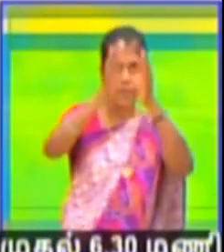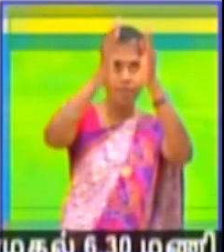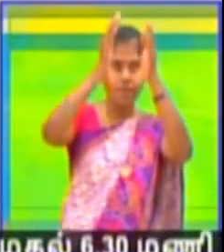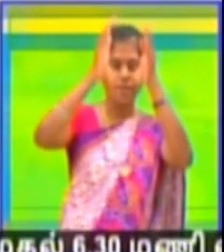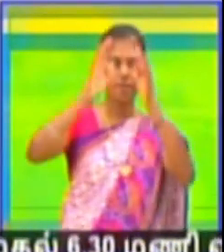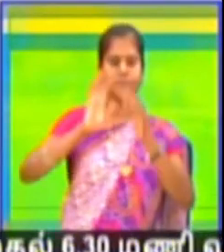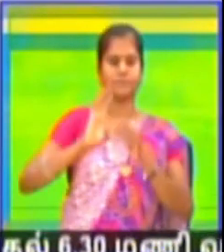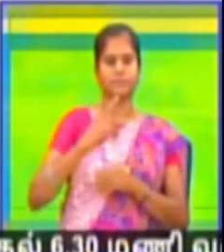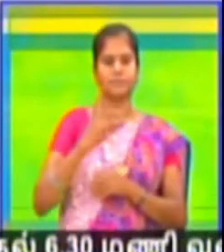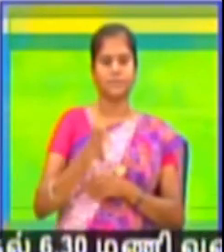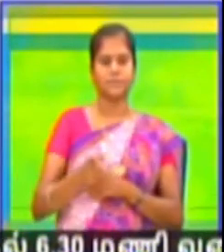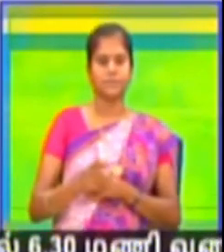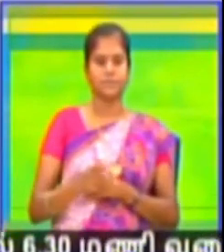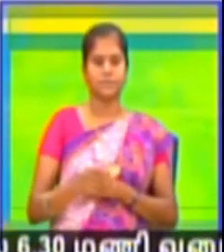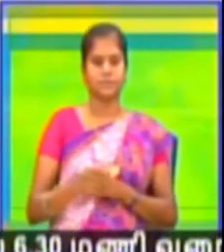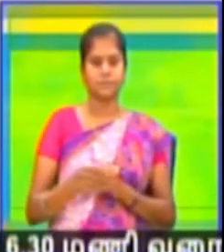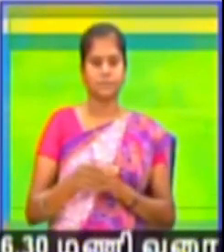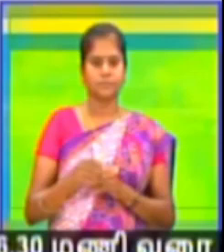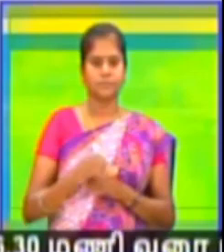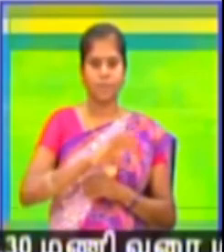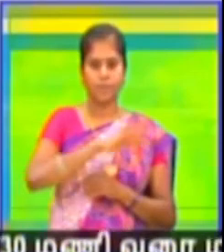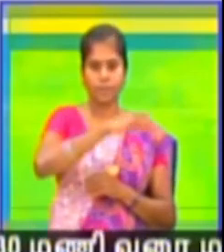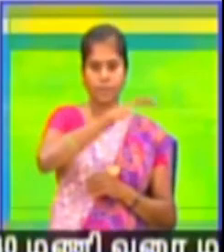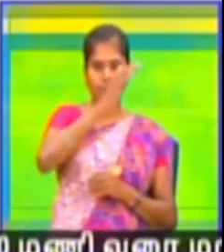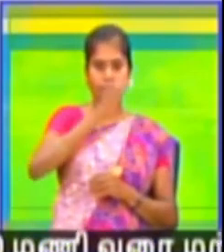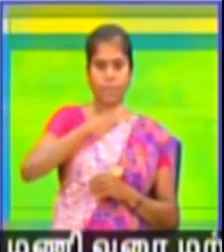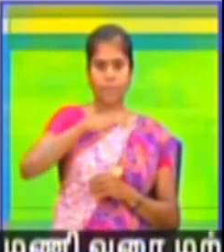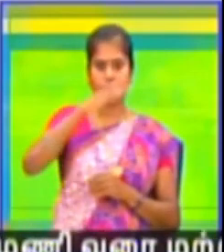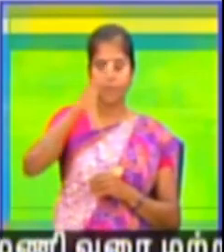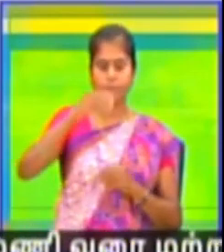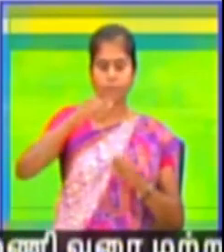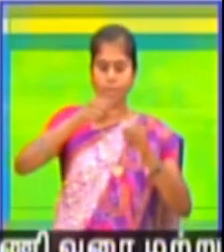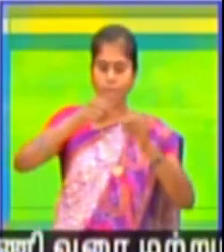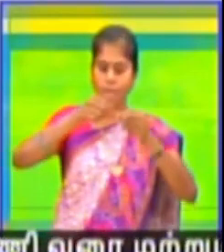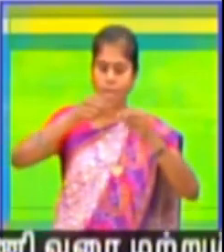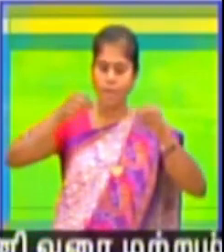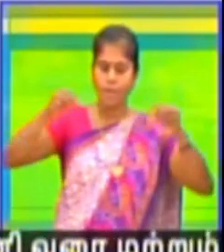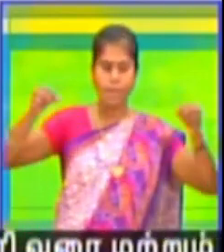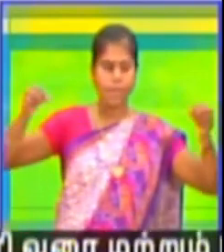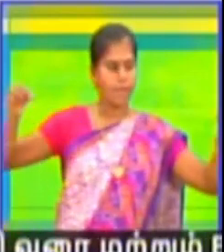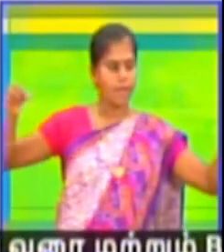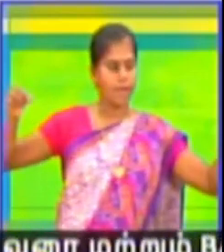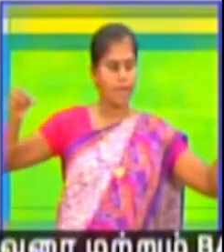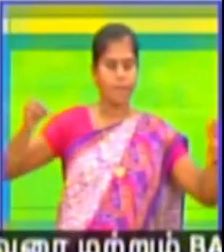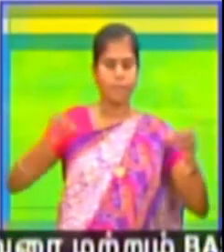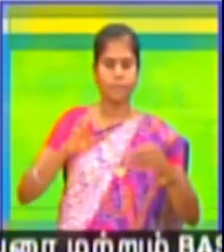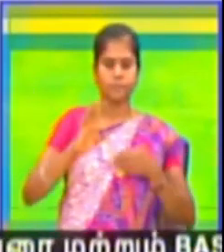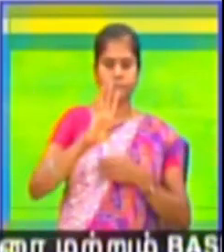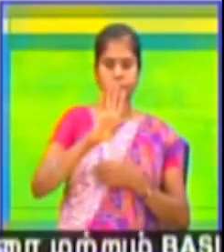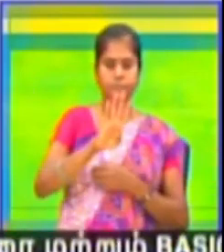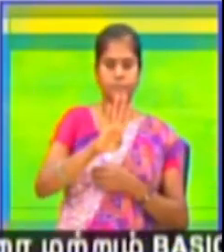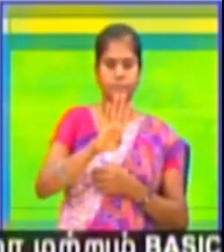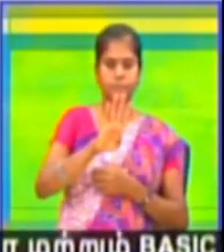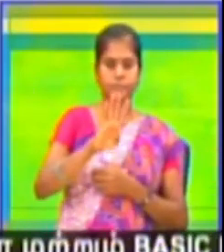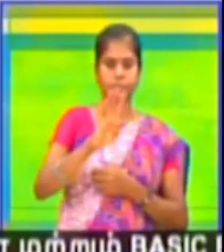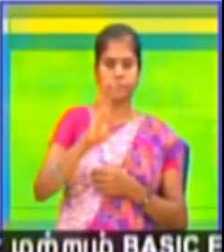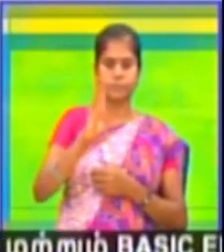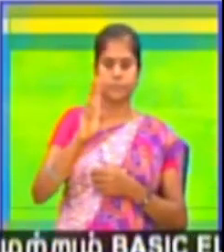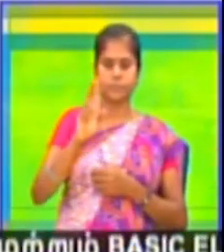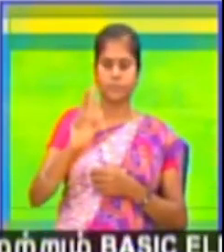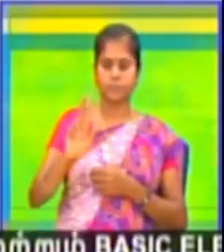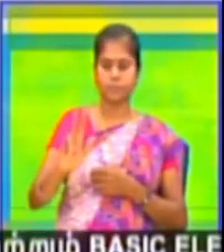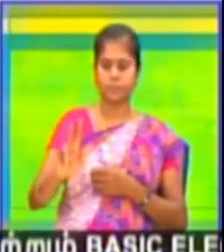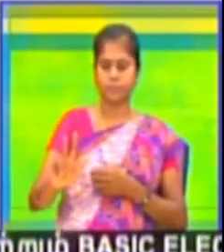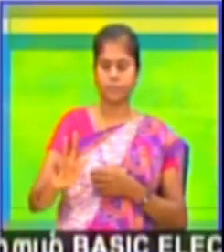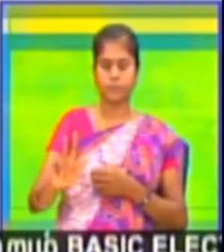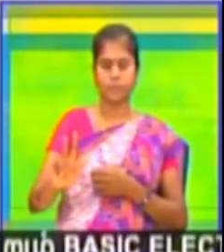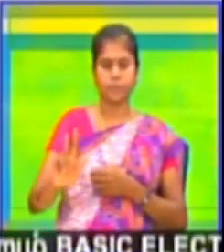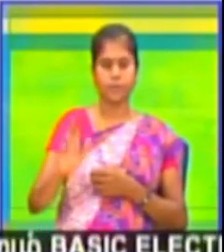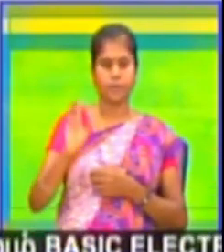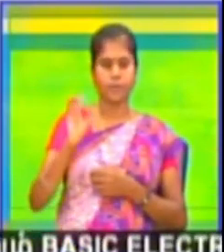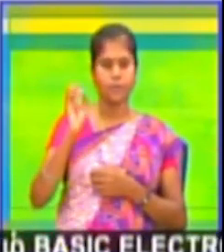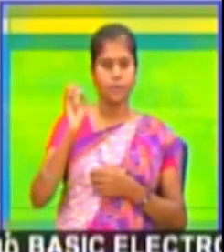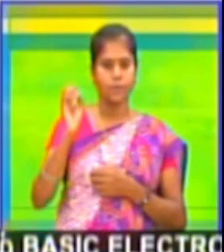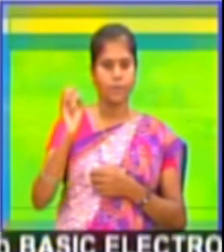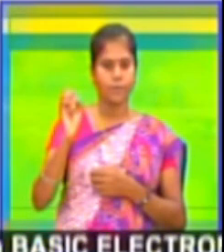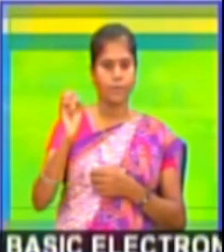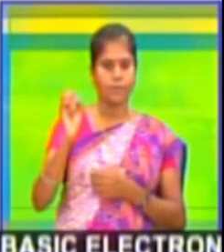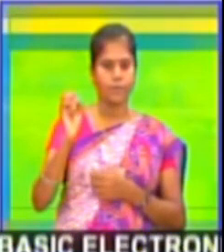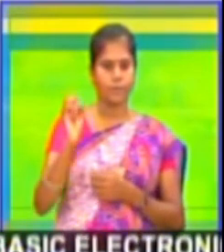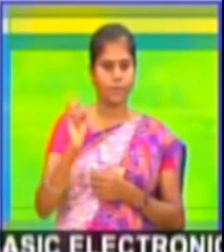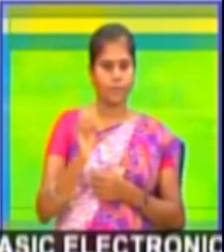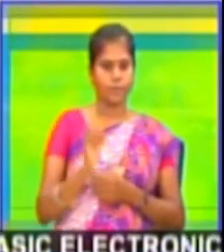மலையினுடைய நீளம் அப்படின்னு எடுத்துக்கிட்டேன்னா 4,800 கிலோமீட்டர் நீளம் உடையது இந்த